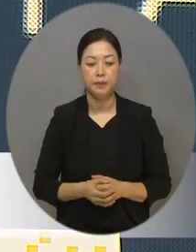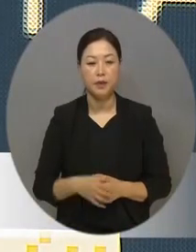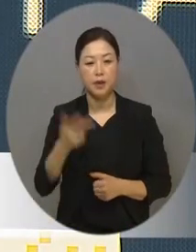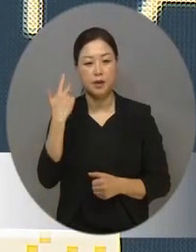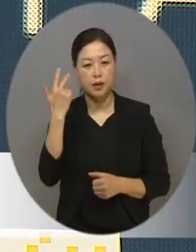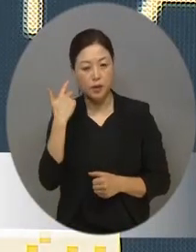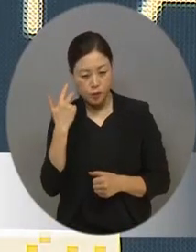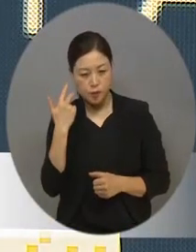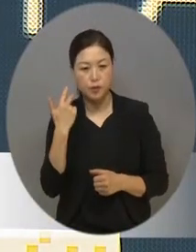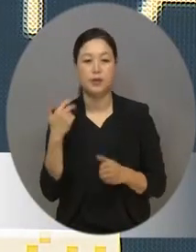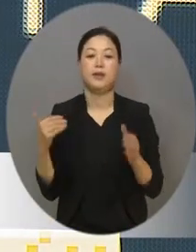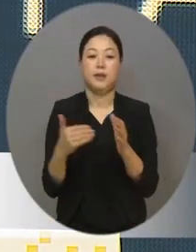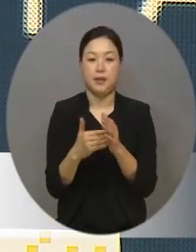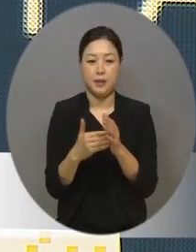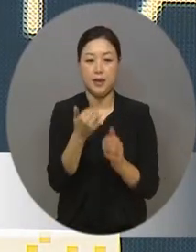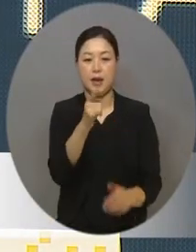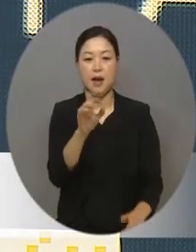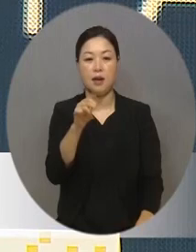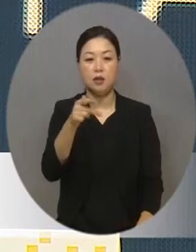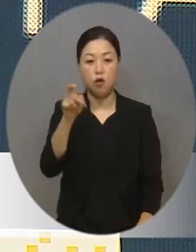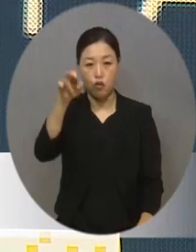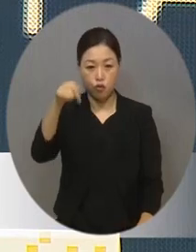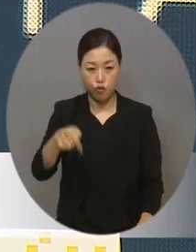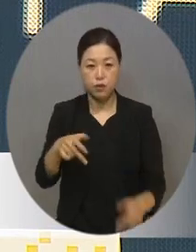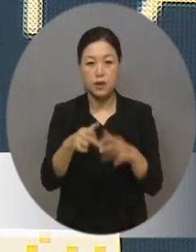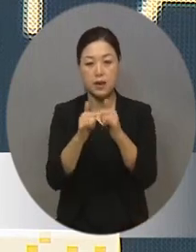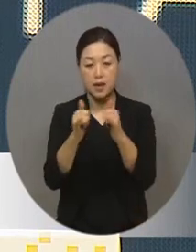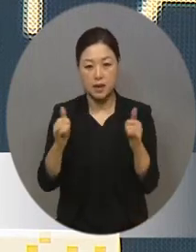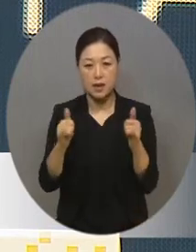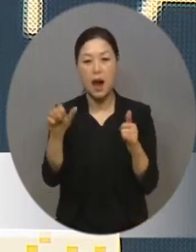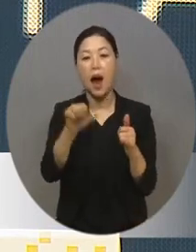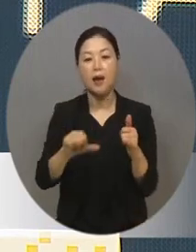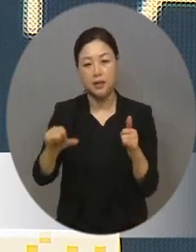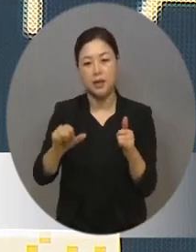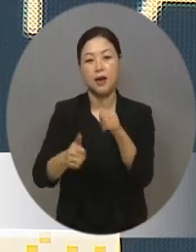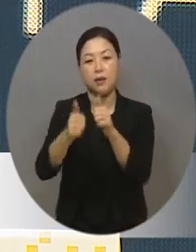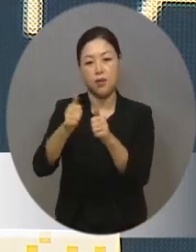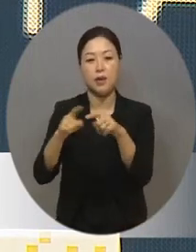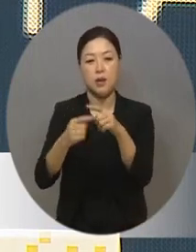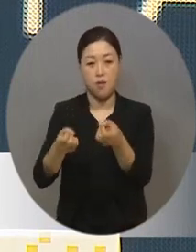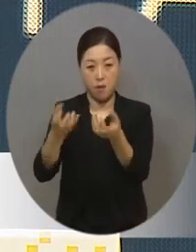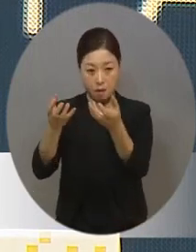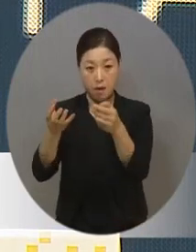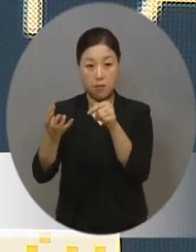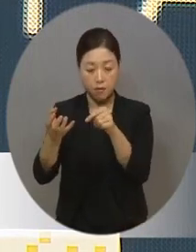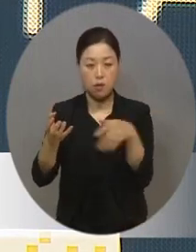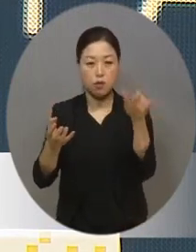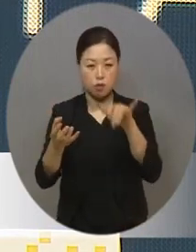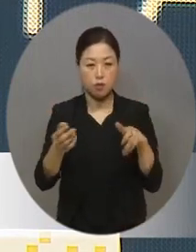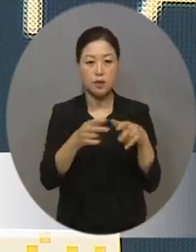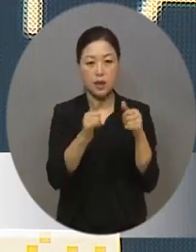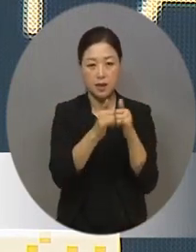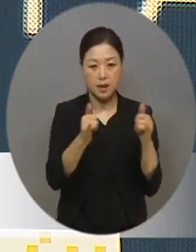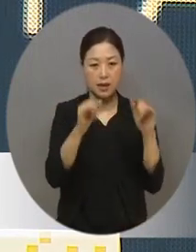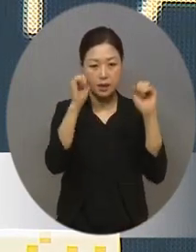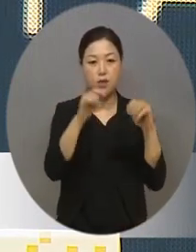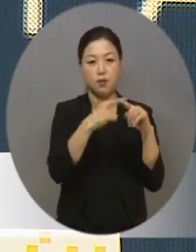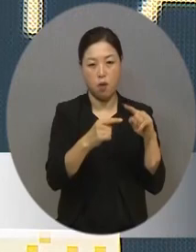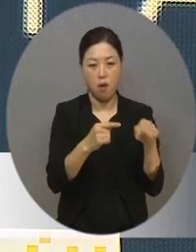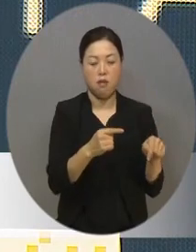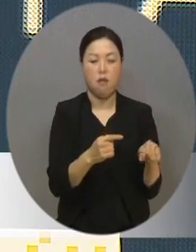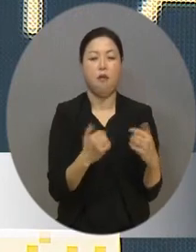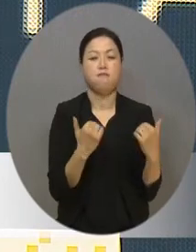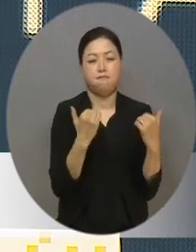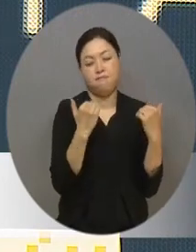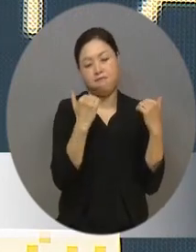내린 항저우 장애인 아시아 경기대회에서도 전국 장애인체육대를 통해 성장한 우리 200여